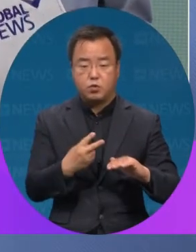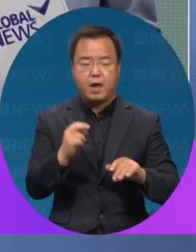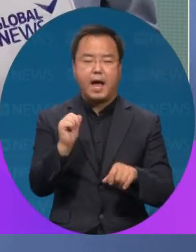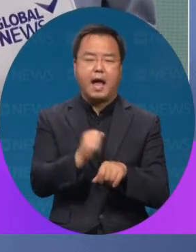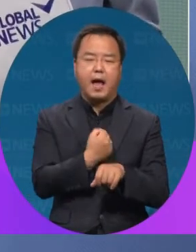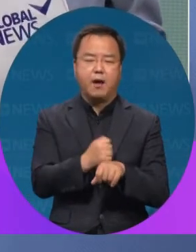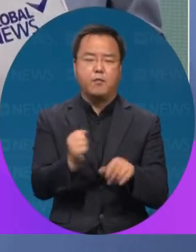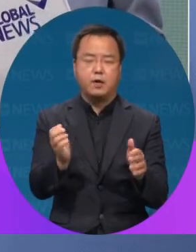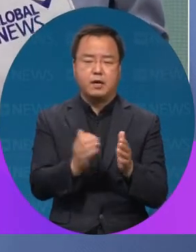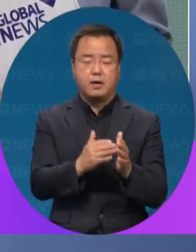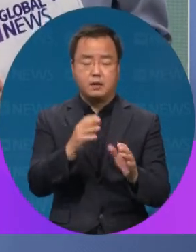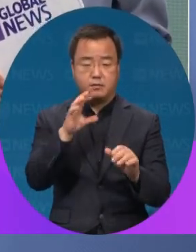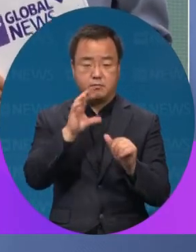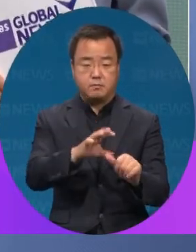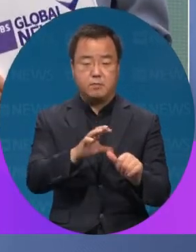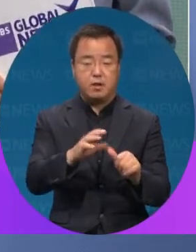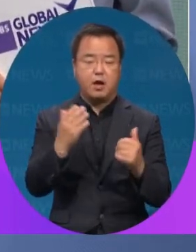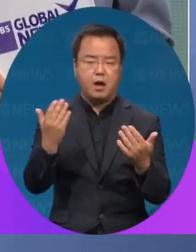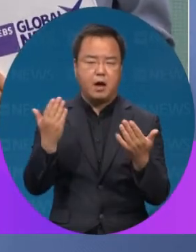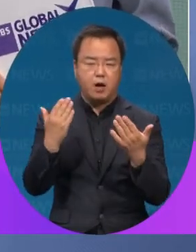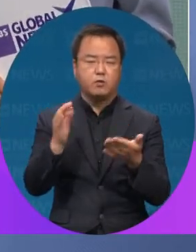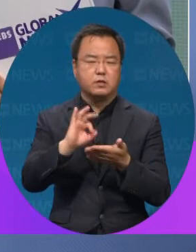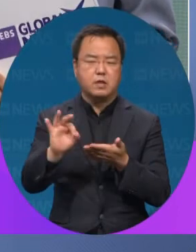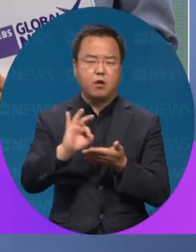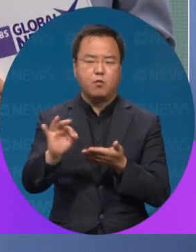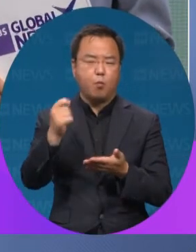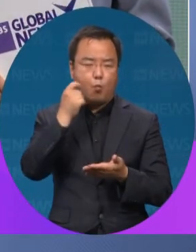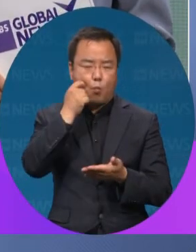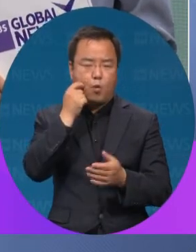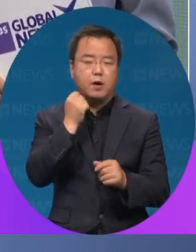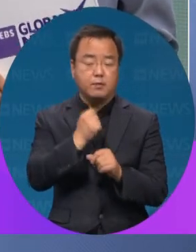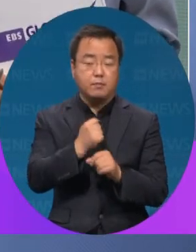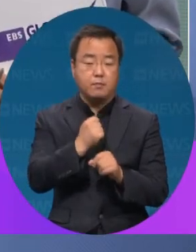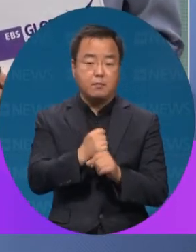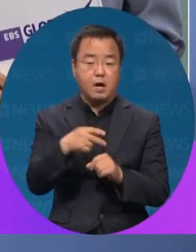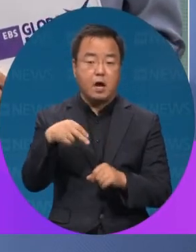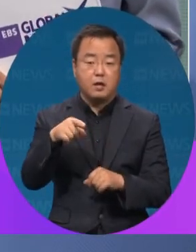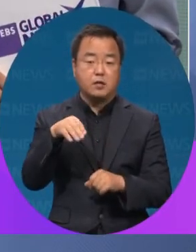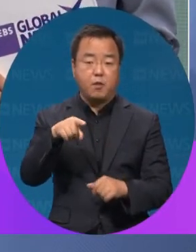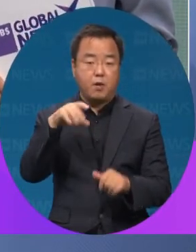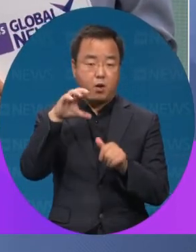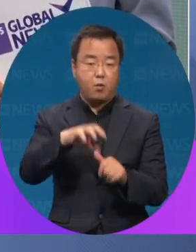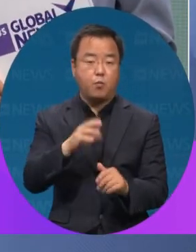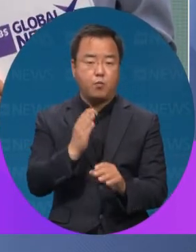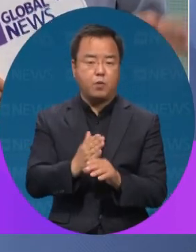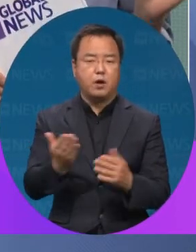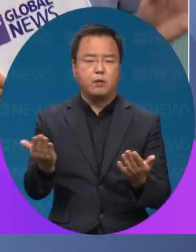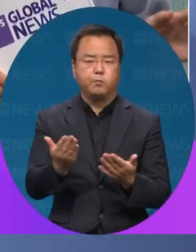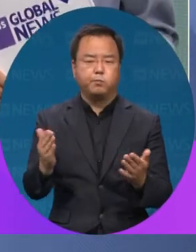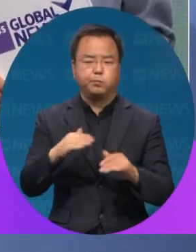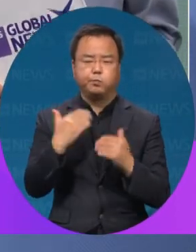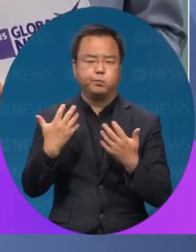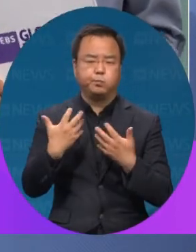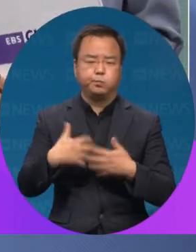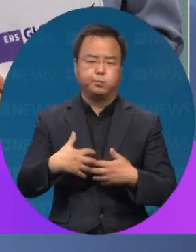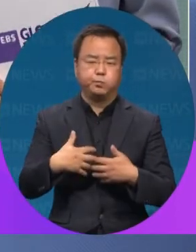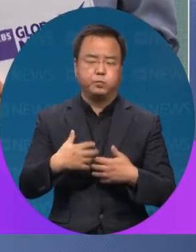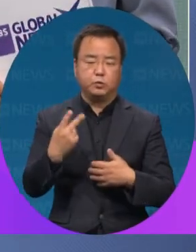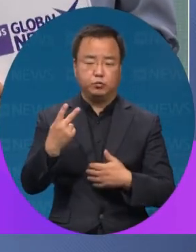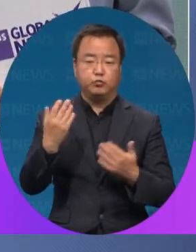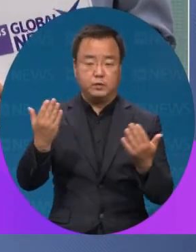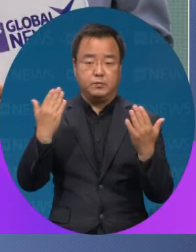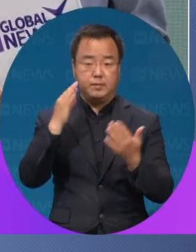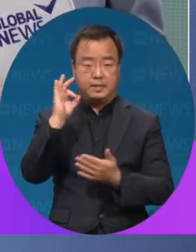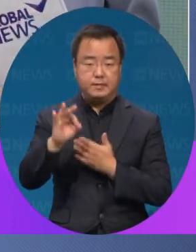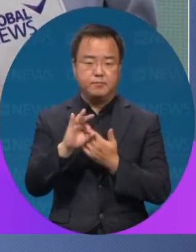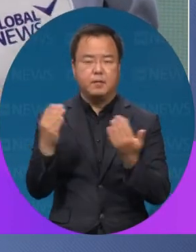까지 걸어 학교에 접근권 지 막아 놓은 겁니다 2 서버 가 꽁꽁 묶여서 사실상 업무가 마비된 2 학교 임시 폐쇄